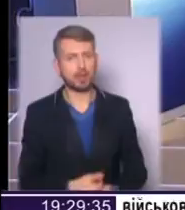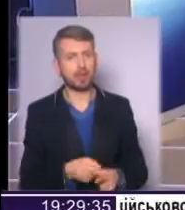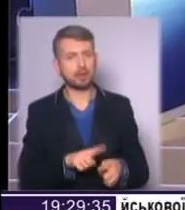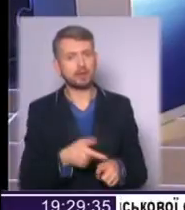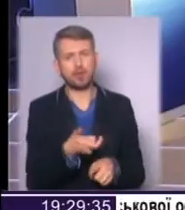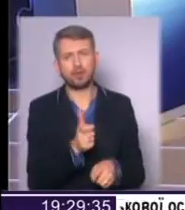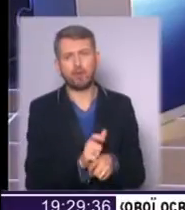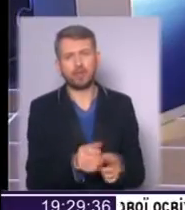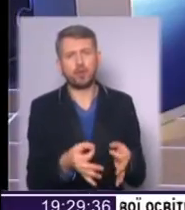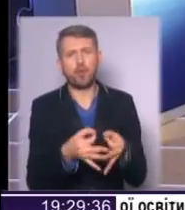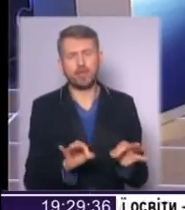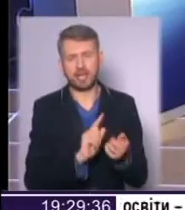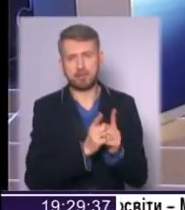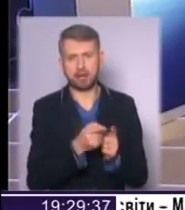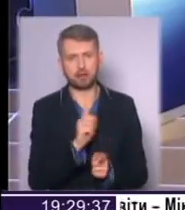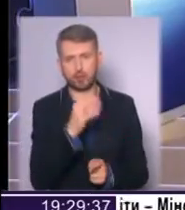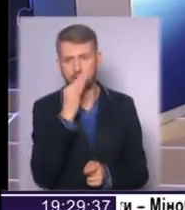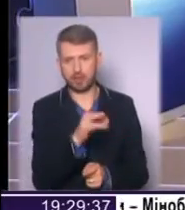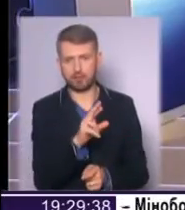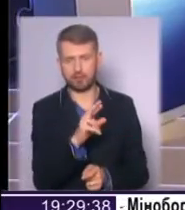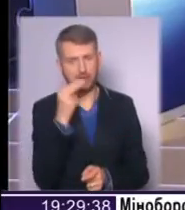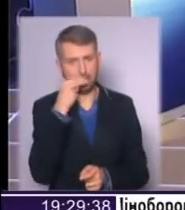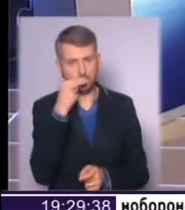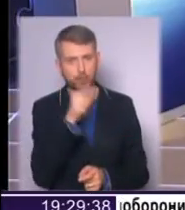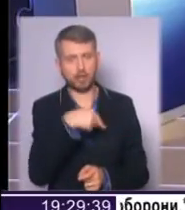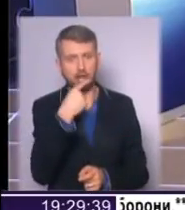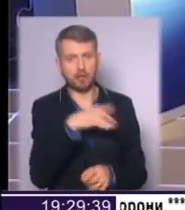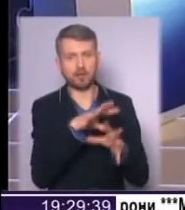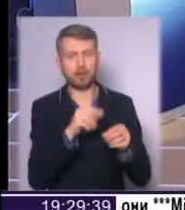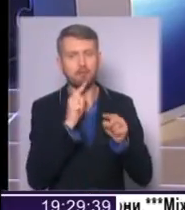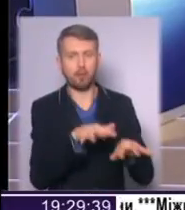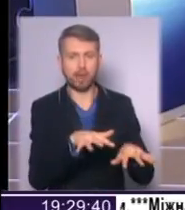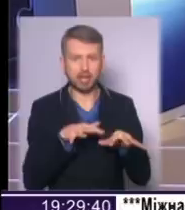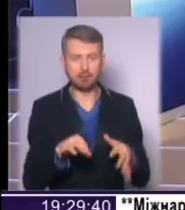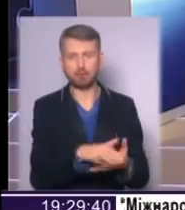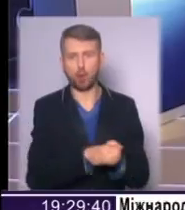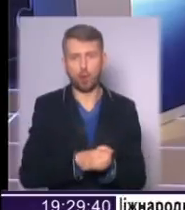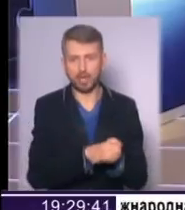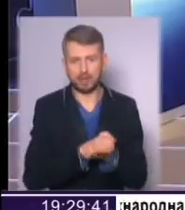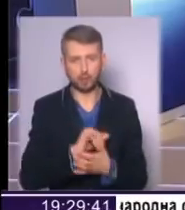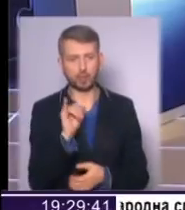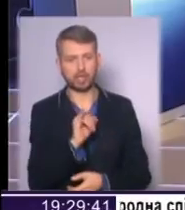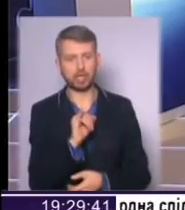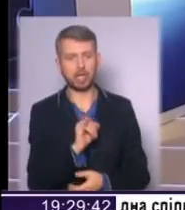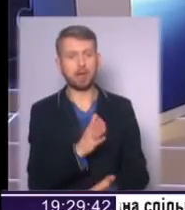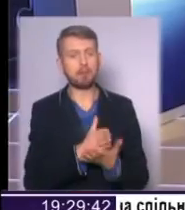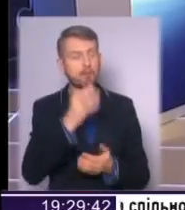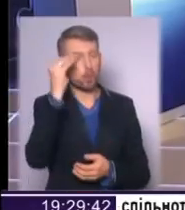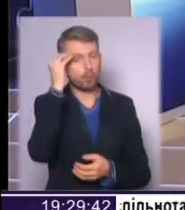довільний переклад, того вже сказав Яценюк. Він, власне, казав загалом про парламент, про коаліцію. Так. І мав на